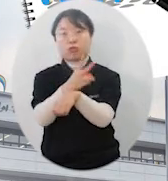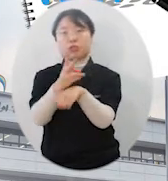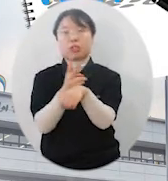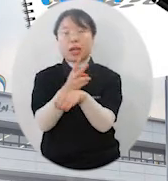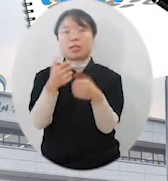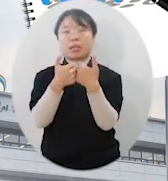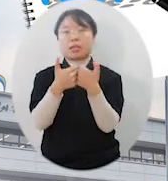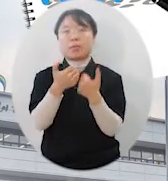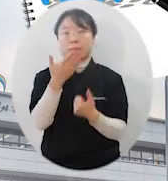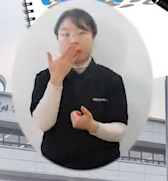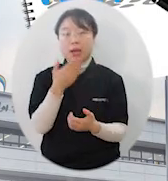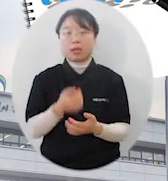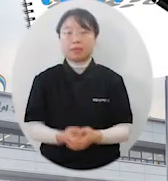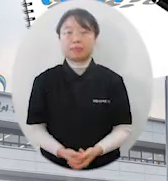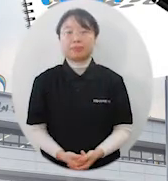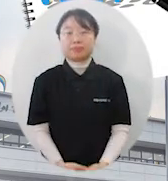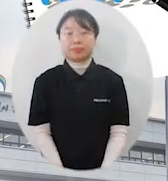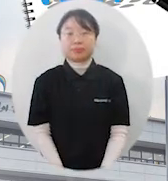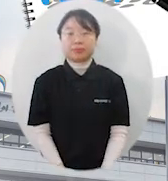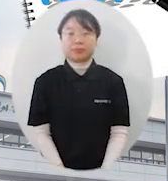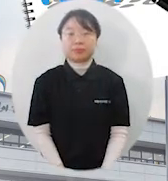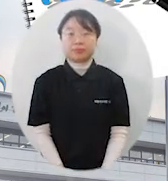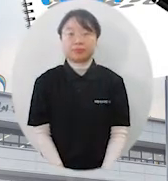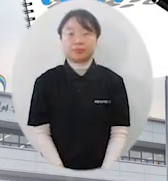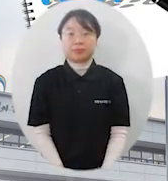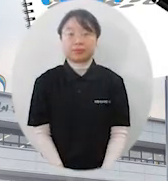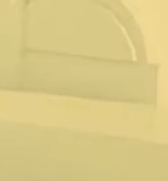사항은 의회 법무팀으로 연락 바랍니다.